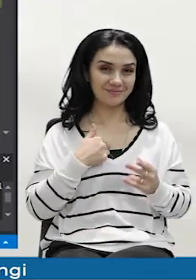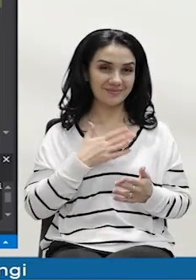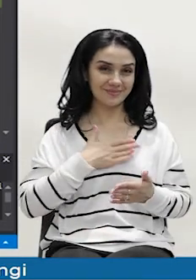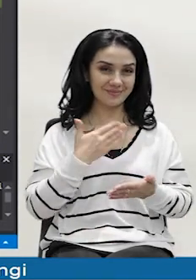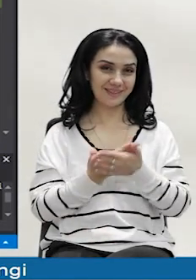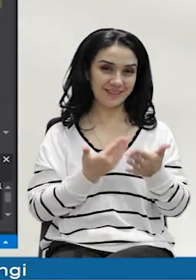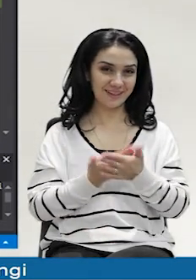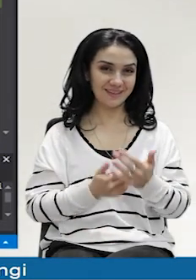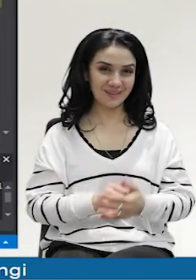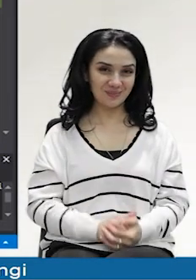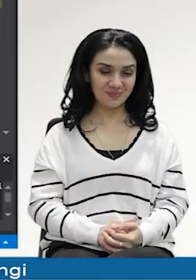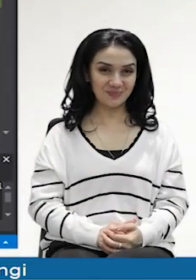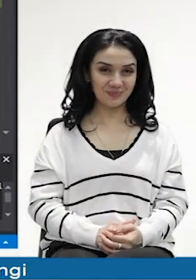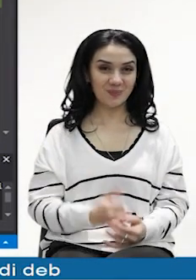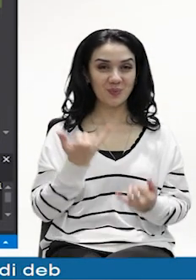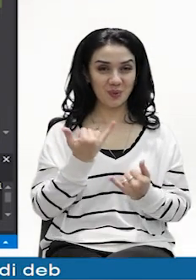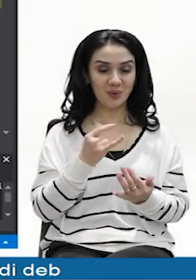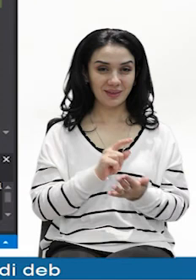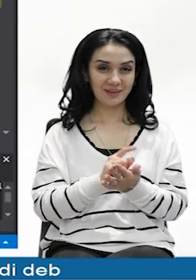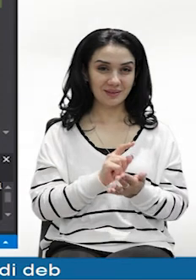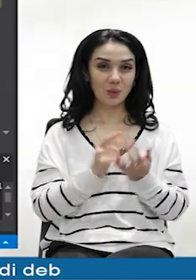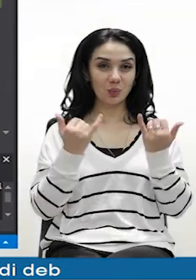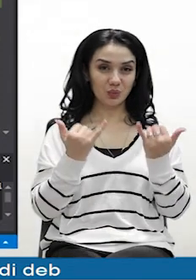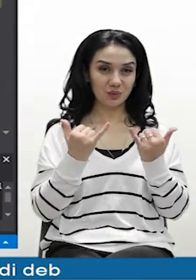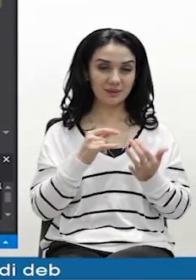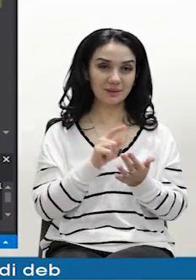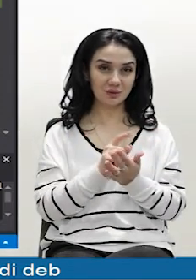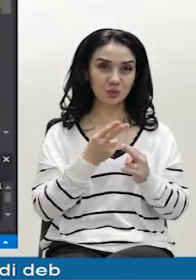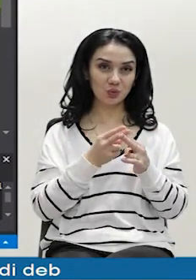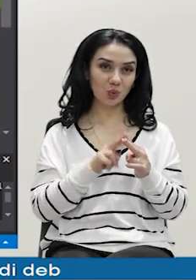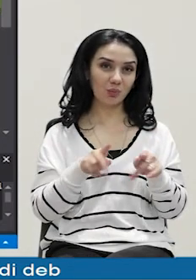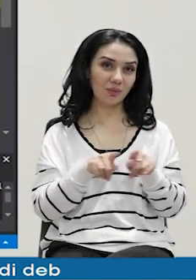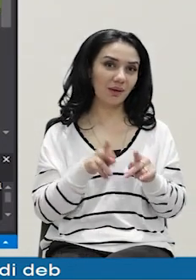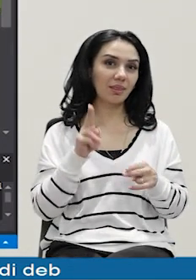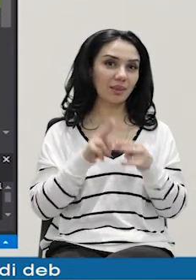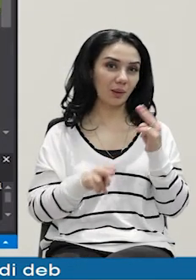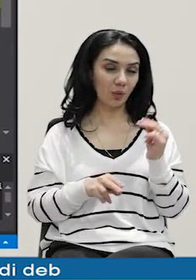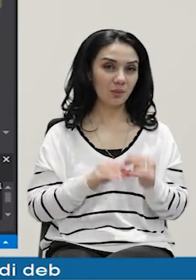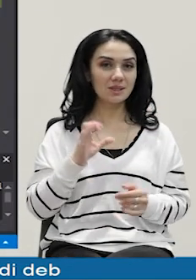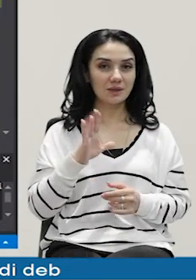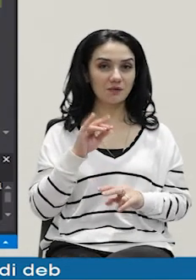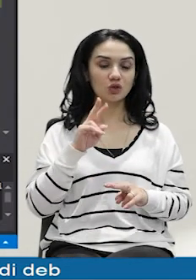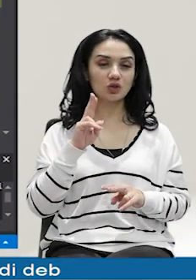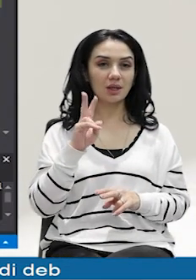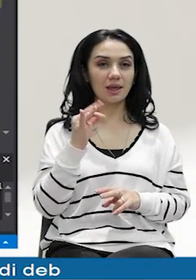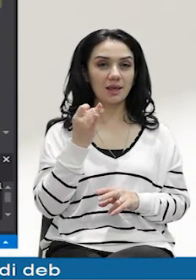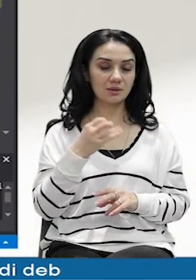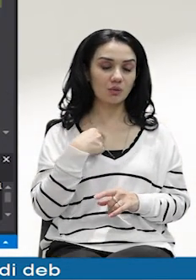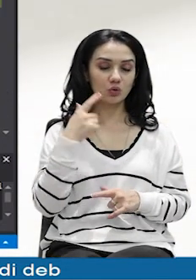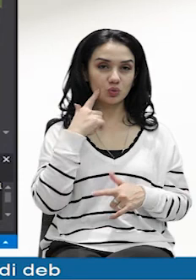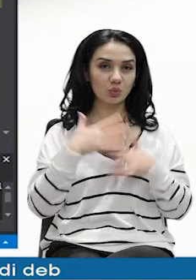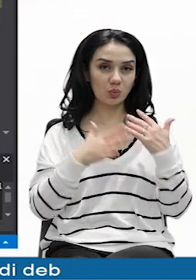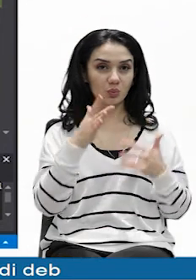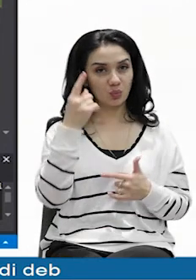maslahatim. Bugungi darsga keladigan bo'lsak, bugungi darsimiz shu bilan tamom. Switch case bilan tushunarli bo'ldi degan umiddaman.